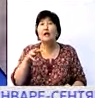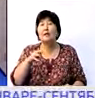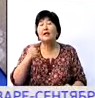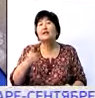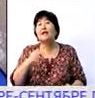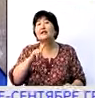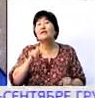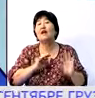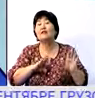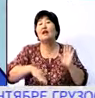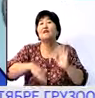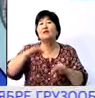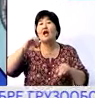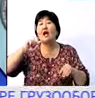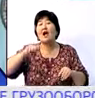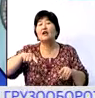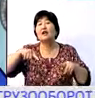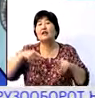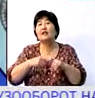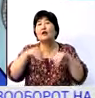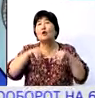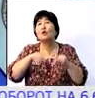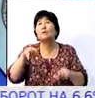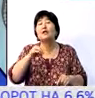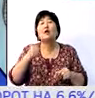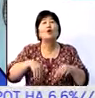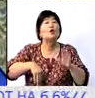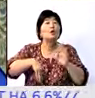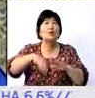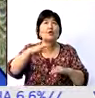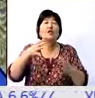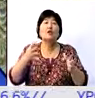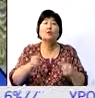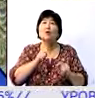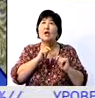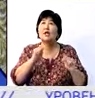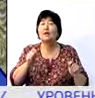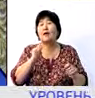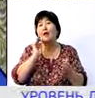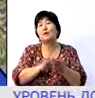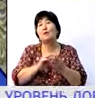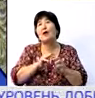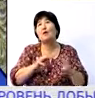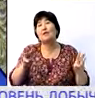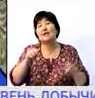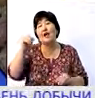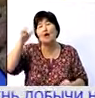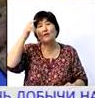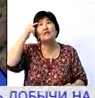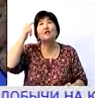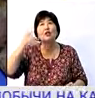зав. Отделения высшего агротехколледжа Магриба Айтенова признаны лучшими и получили награду и премию Министерства образования и